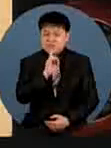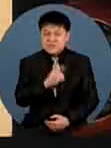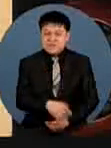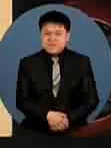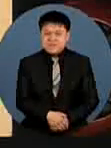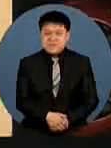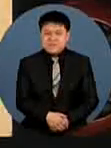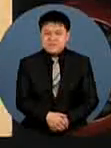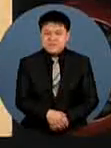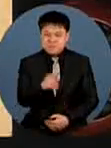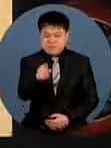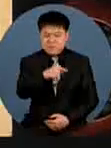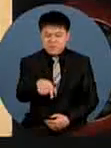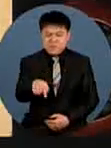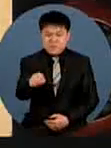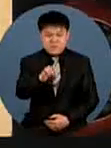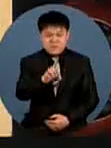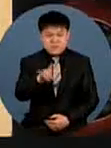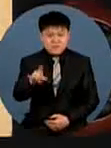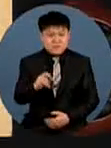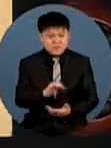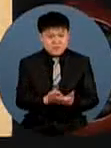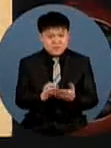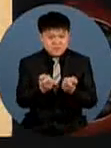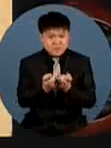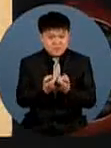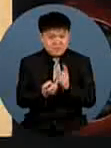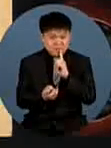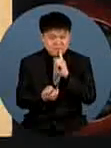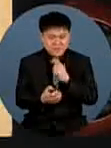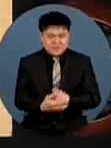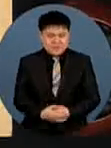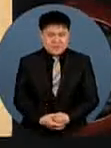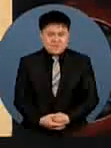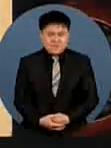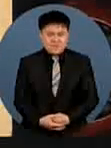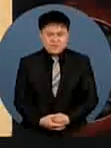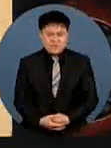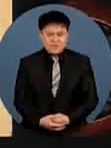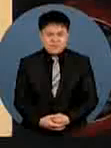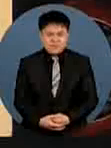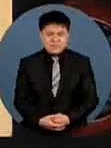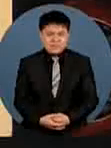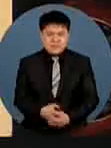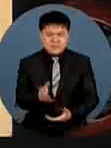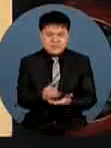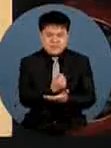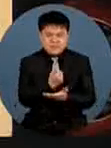오늘 패 쓰는 방법에 대해서 알아보겠습니다. 초반에. 패는 일단 따냅니다.